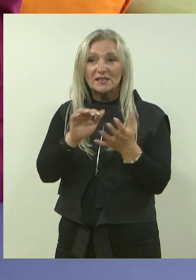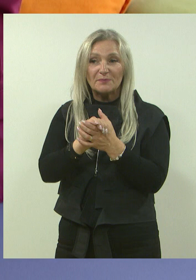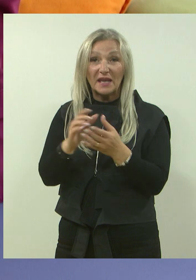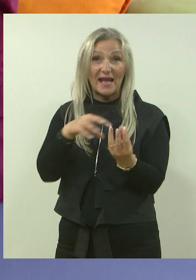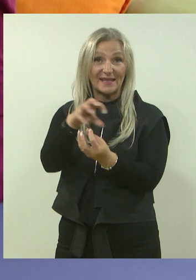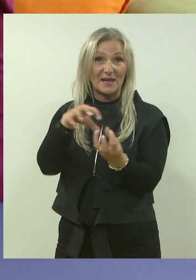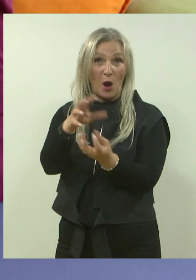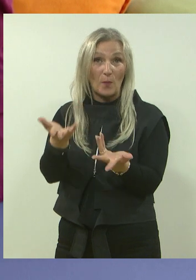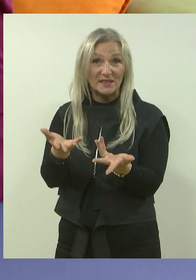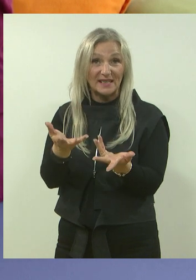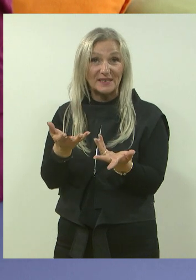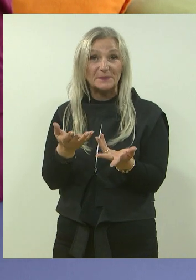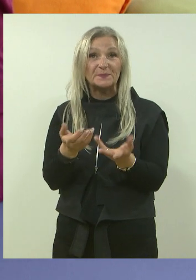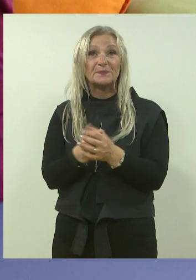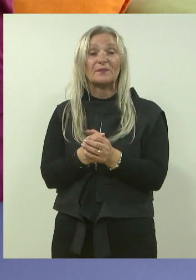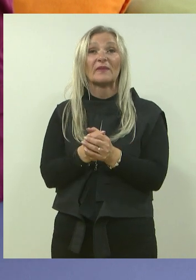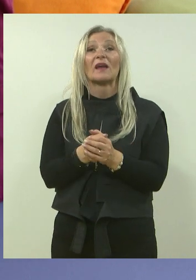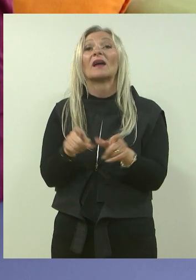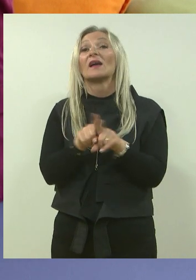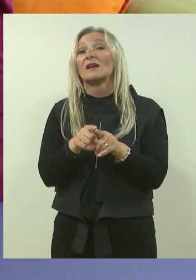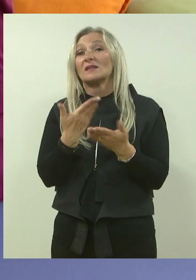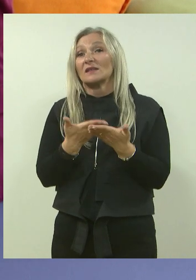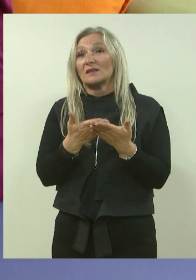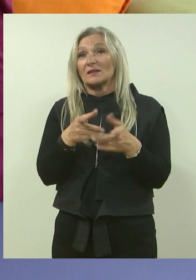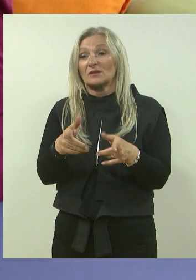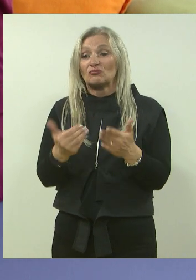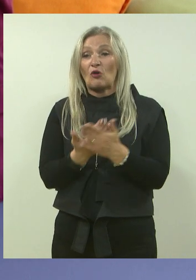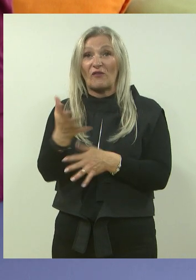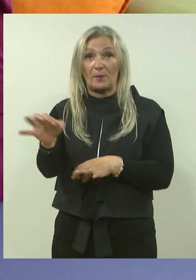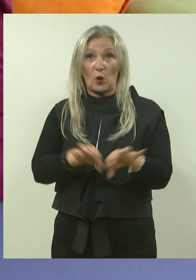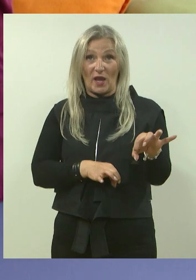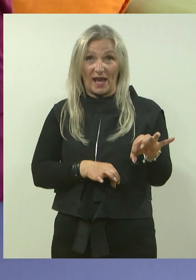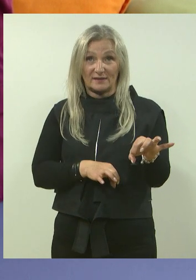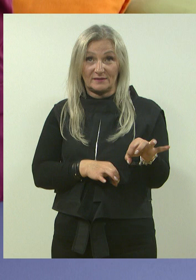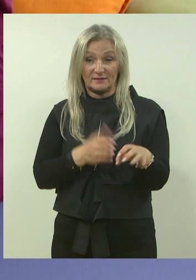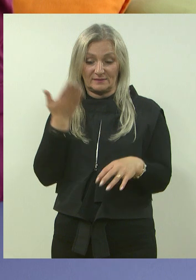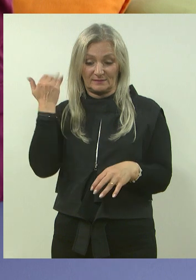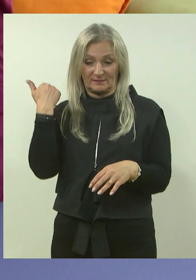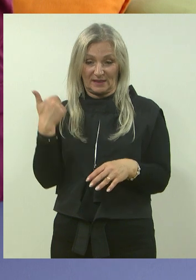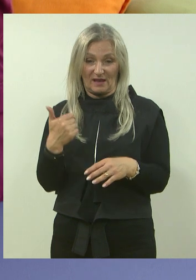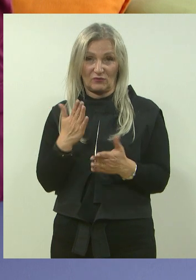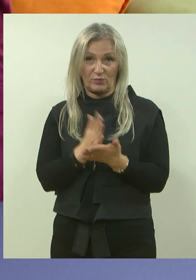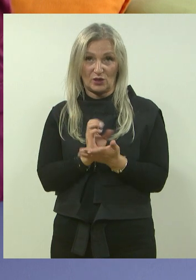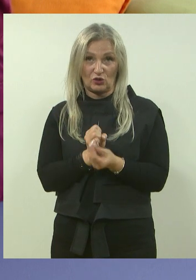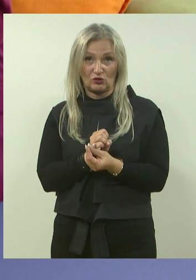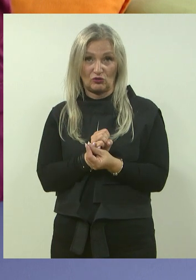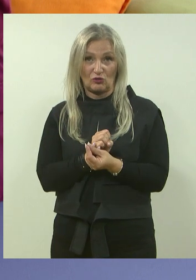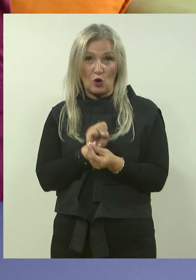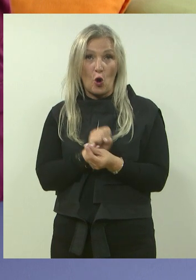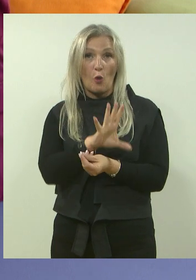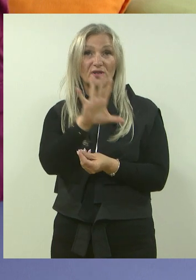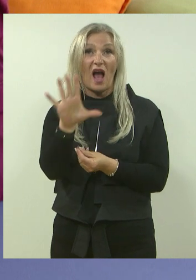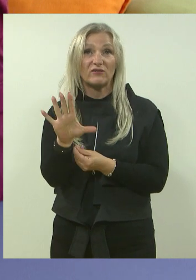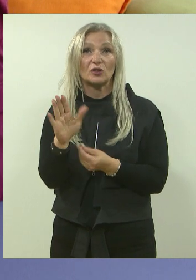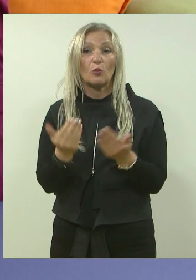prijateljima i s obitelji. To je također evo sad moj novi projekt, također evo nedavno je sad baš objavljeno da će ponovno